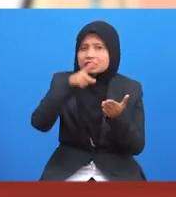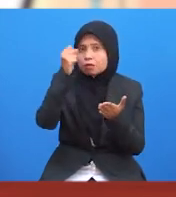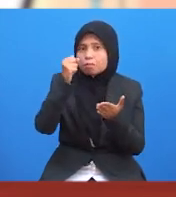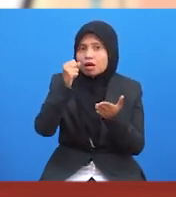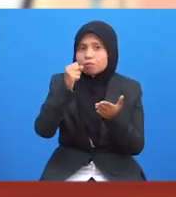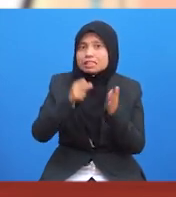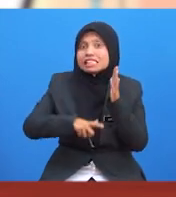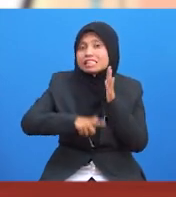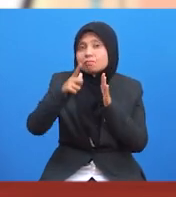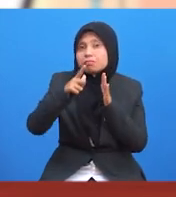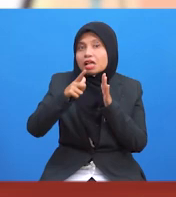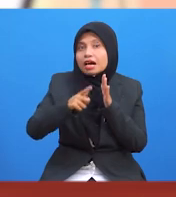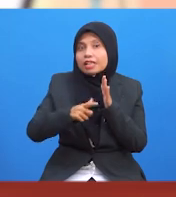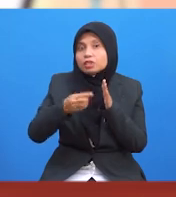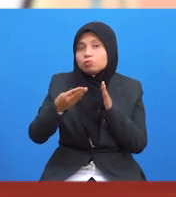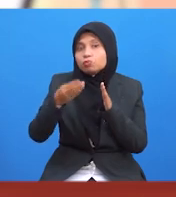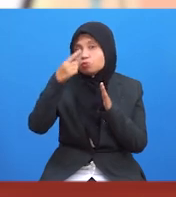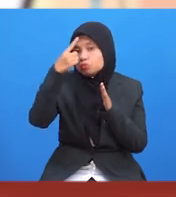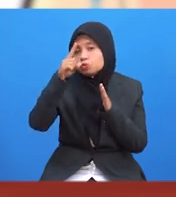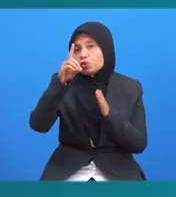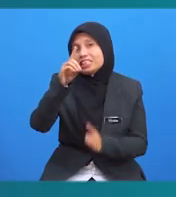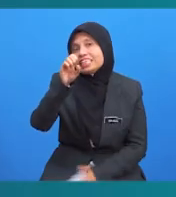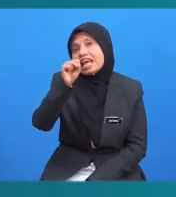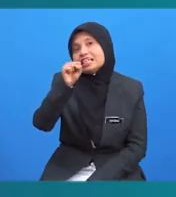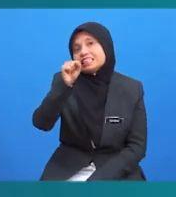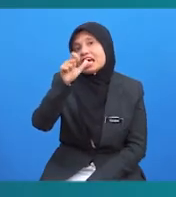menjadi kelebihan bagi kamera DSLR.